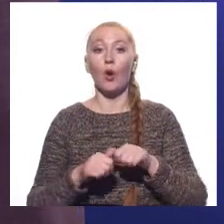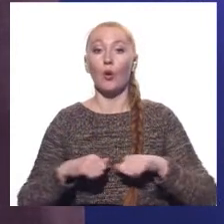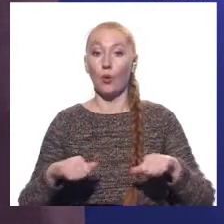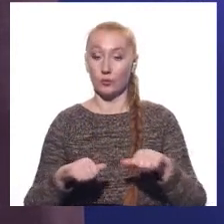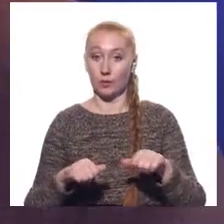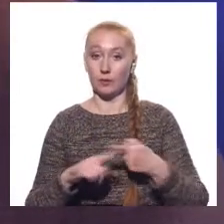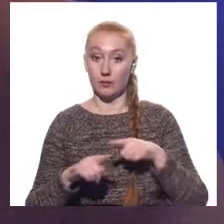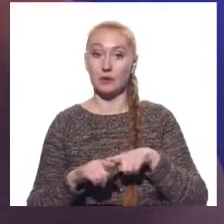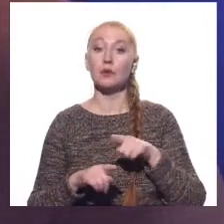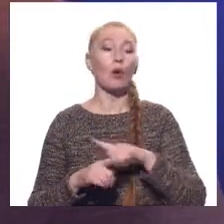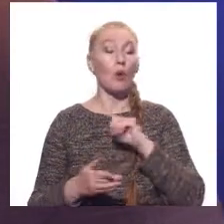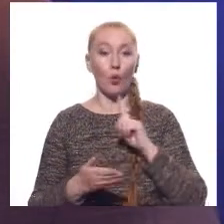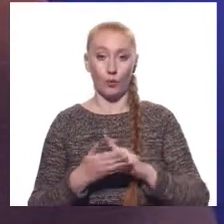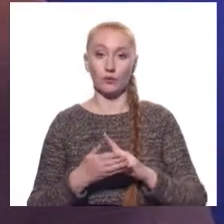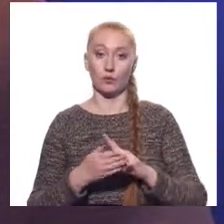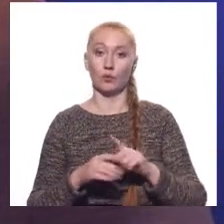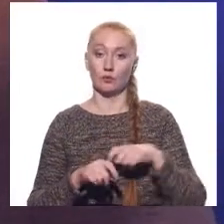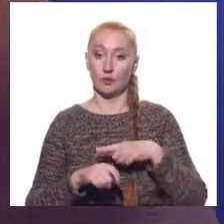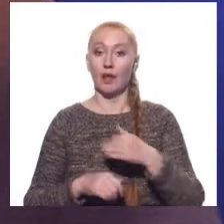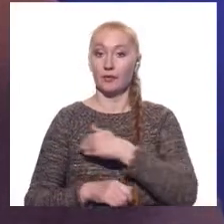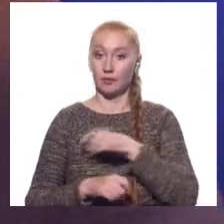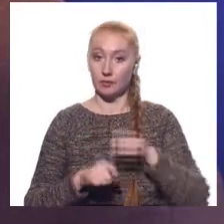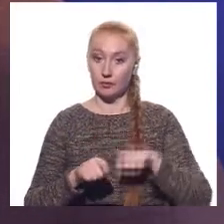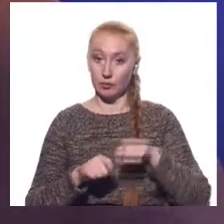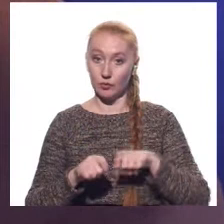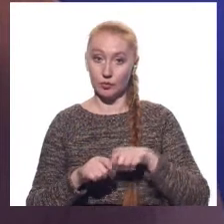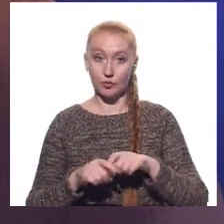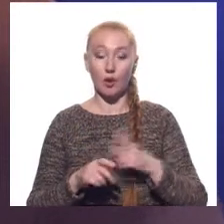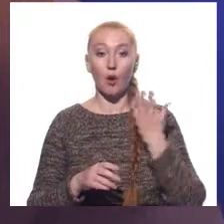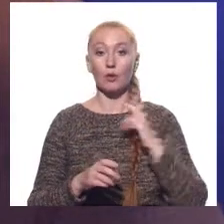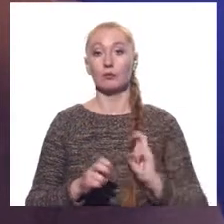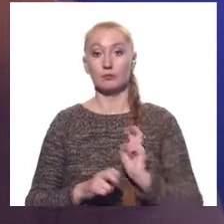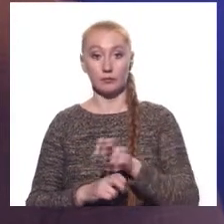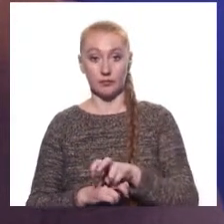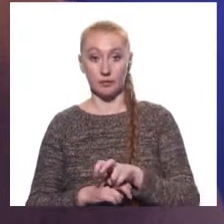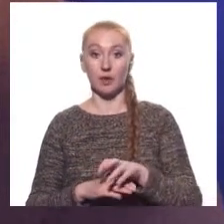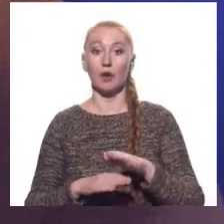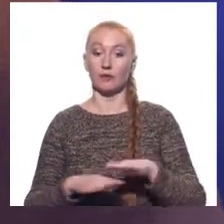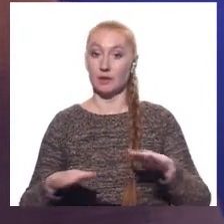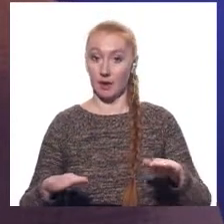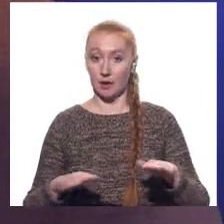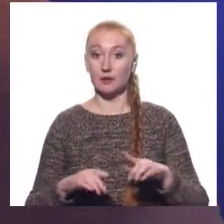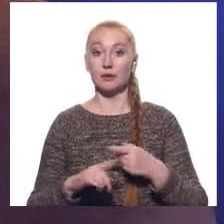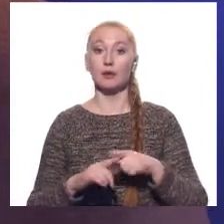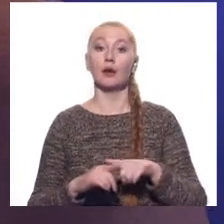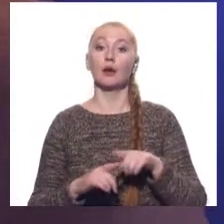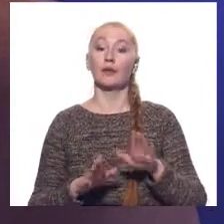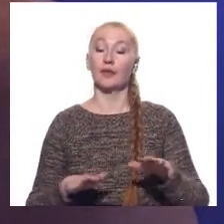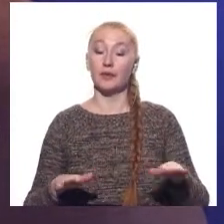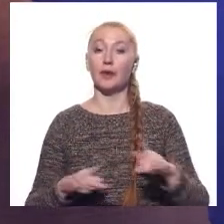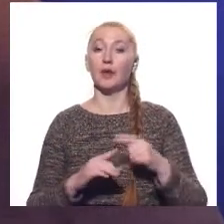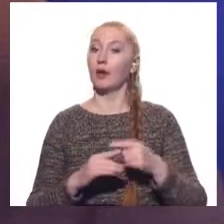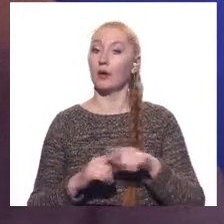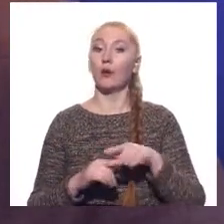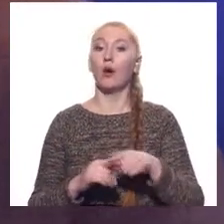ТЕБ ТНС. Це обов'язковий скринінг, температурний скринінг при вході дітей у садочок. Це обмеження